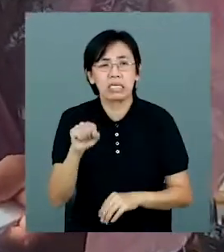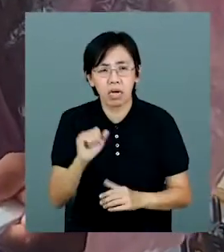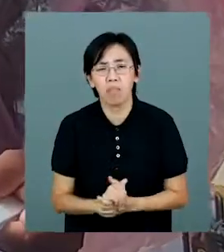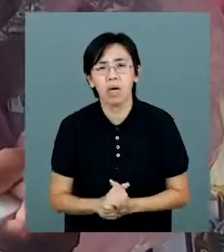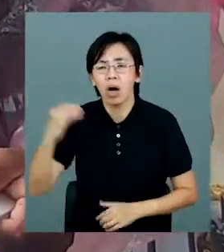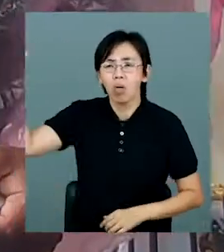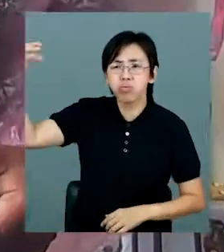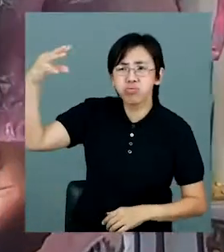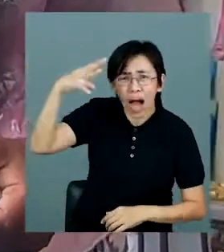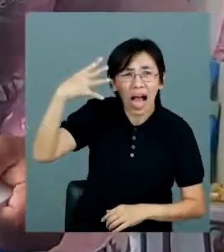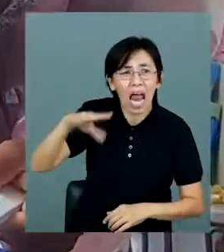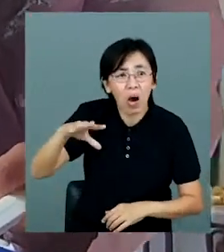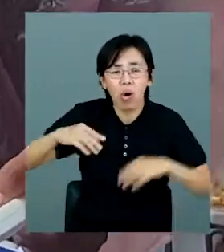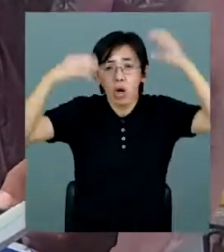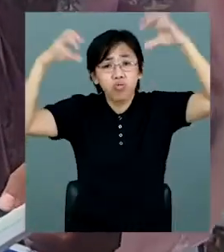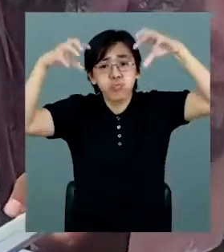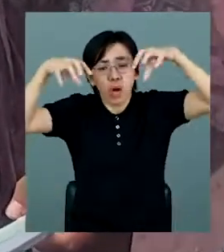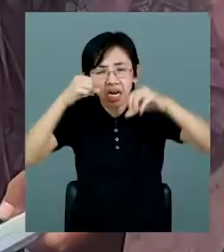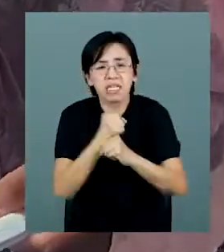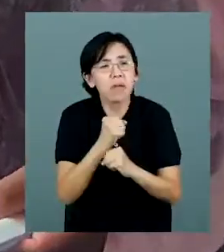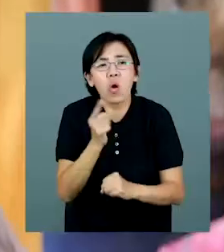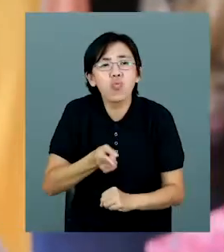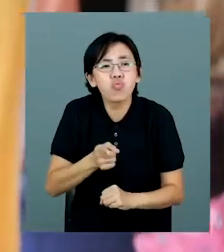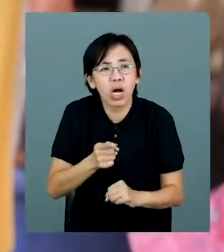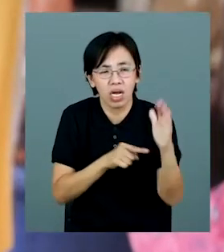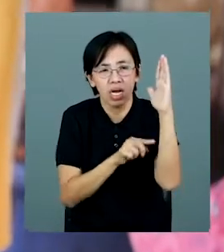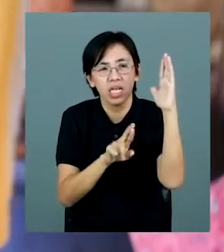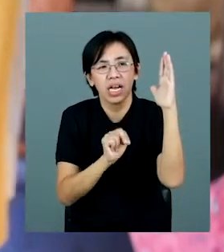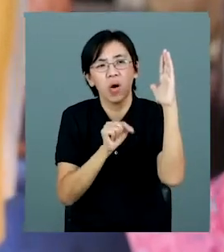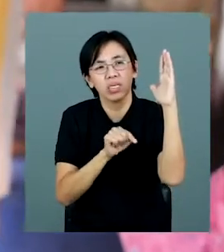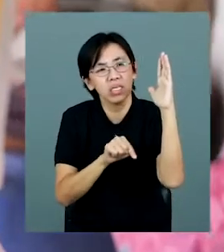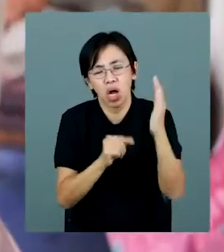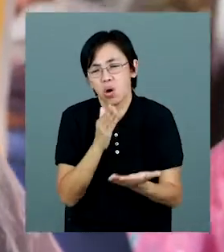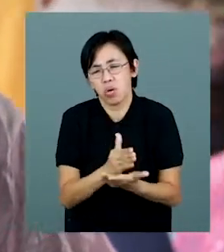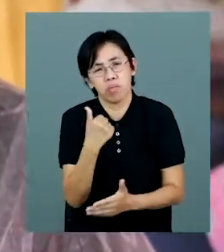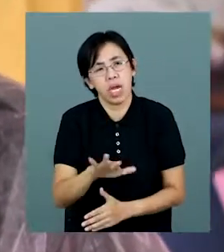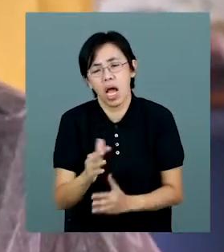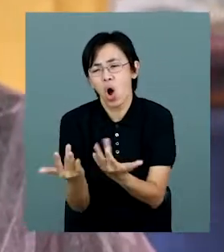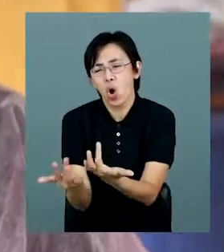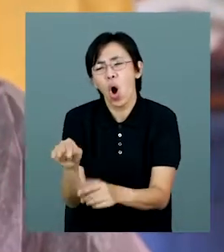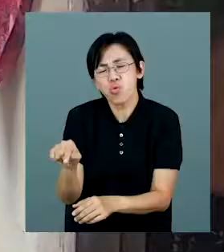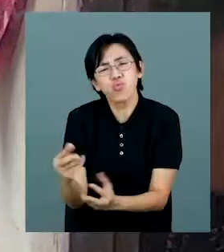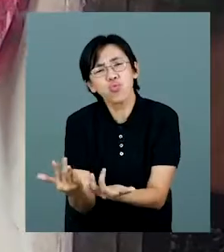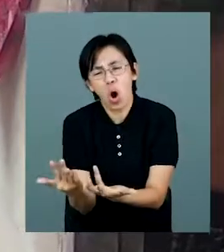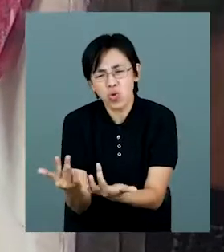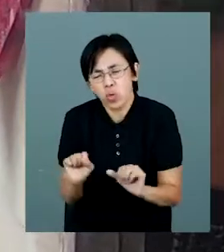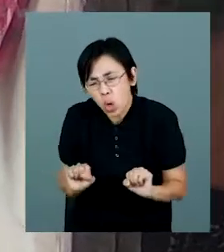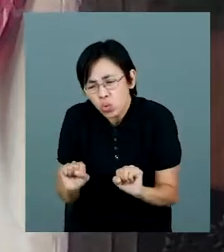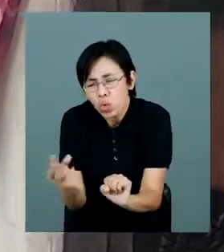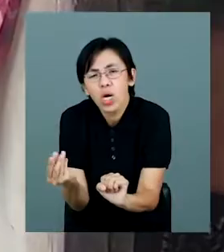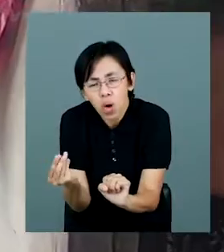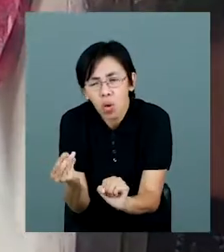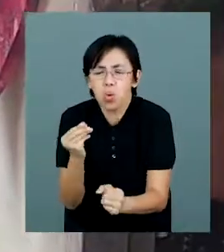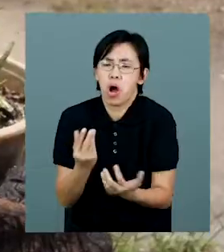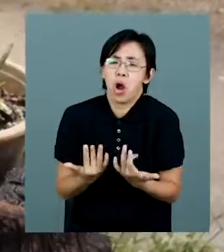กอยู่เลยนะ ใช่ครับผม นี่แดดออกแล ้ วฝนตกนี่ก็ไม่หยุดเน า ะ ครับแต่คาดเดาไม่ได้ครับที่ระนองครับผม มันหยุดไม่ได้คนไข้เขารอเนาะ